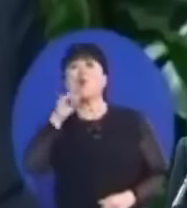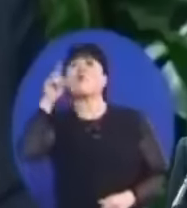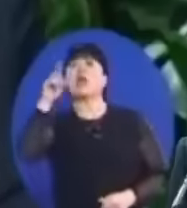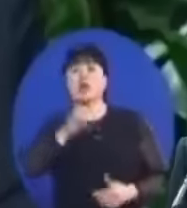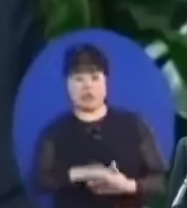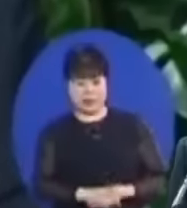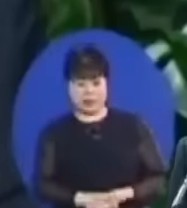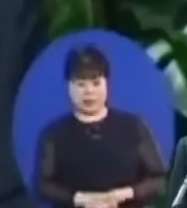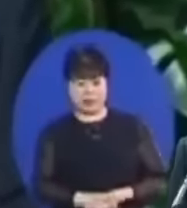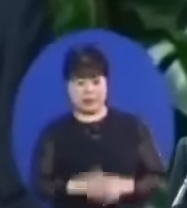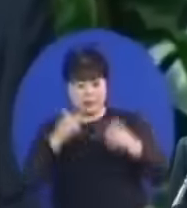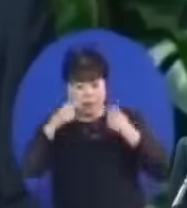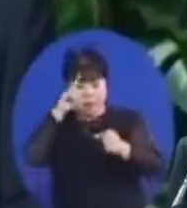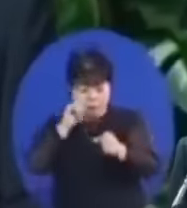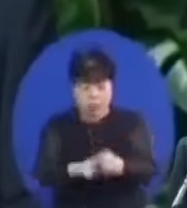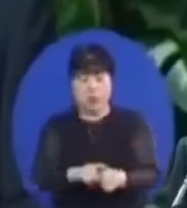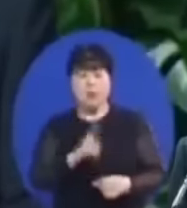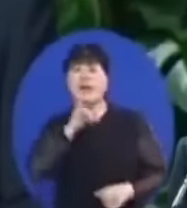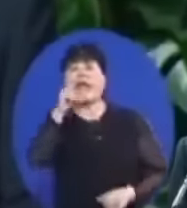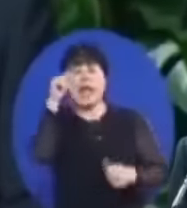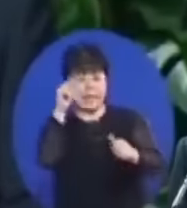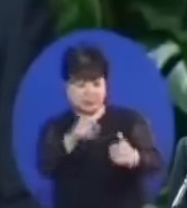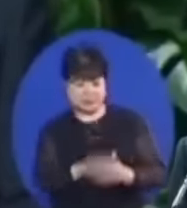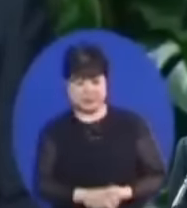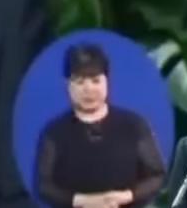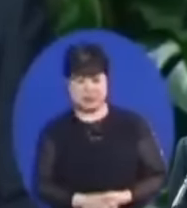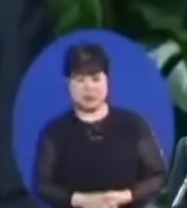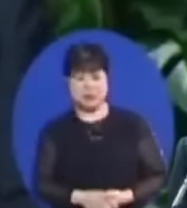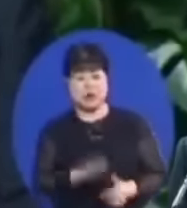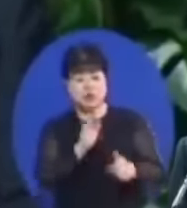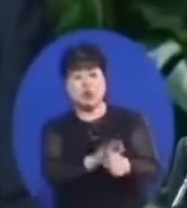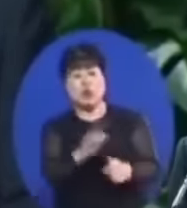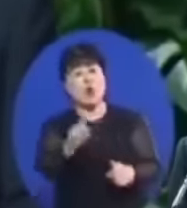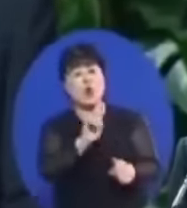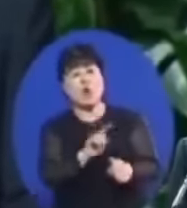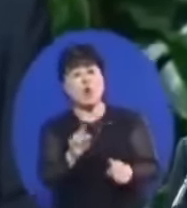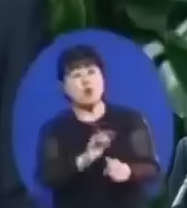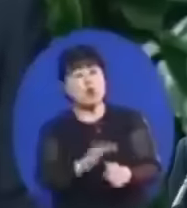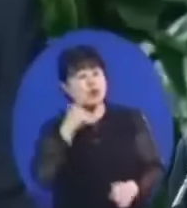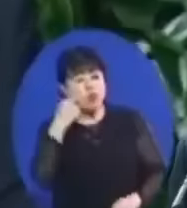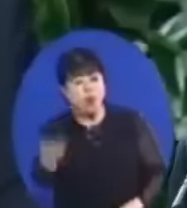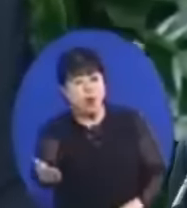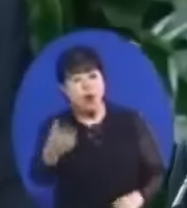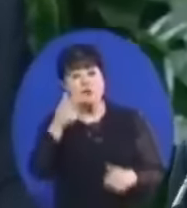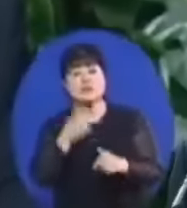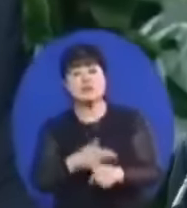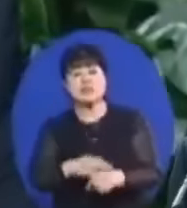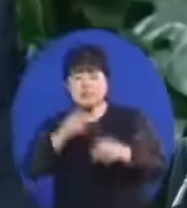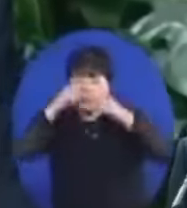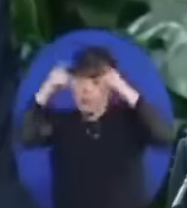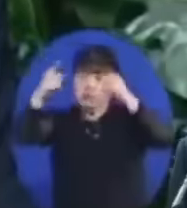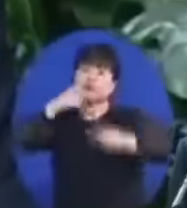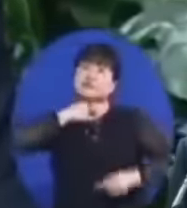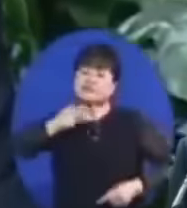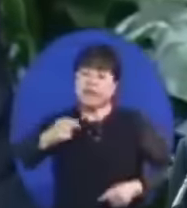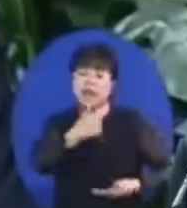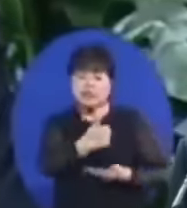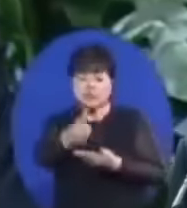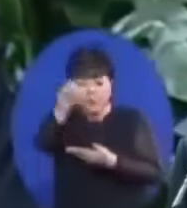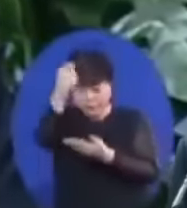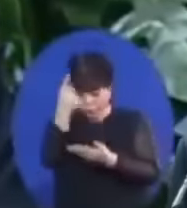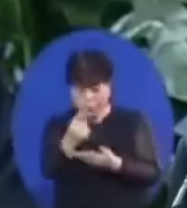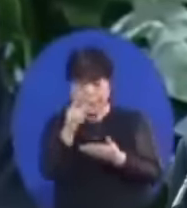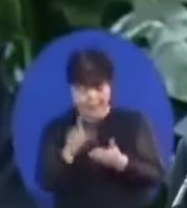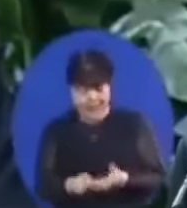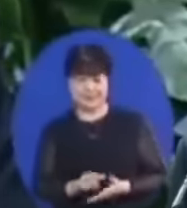원하는 것입니다. 분명한 목표를 말하기를 원하는 것입니다. 내가 내게 무엇 해주기를 원하느냐 선생님 보기를 원하나이다. 주님 앞에